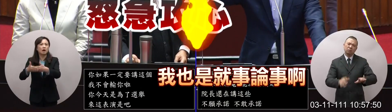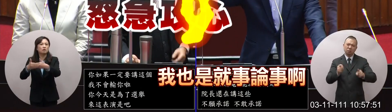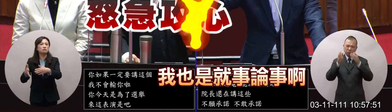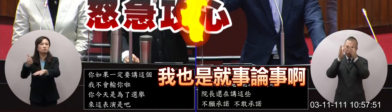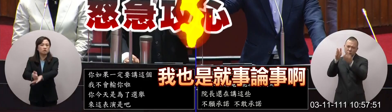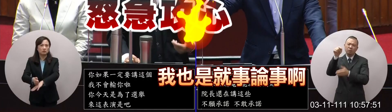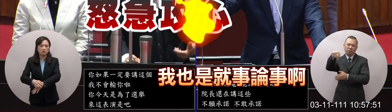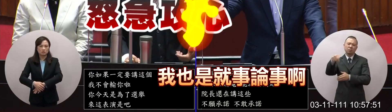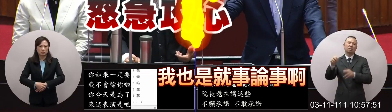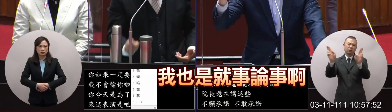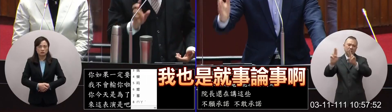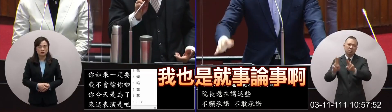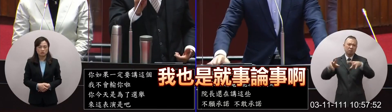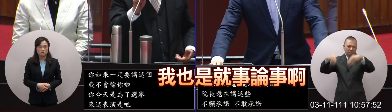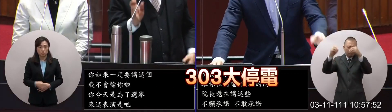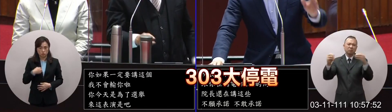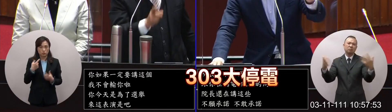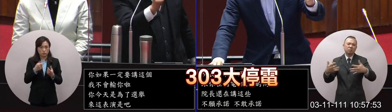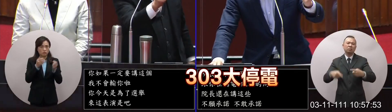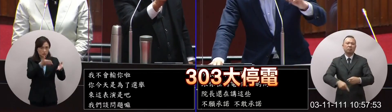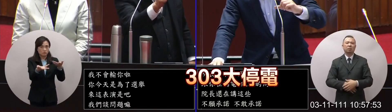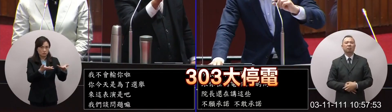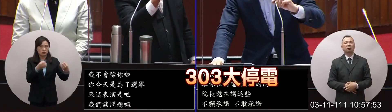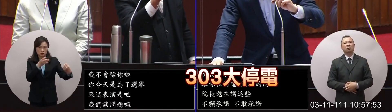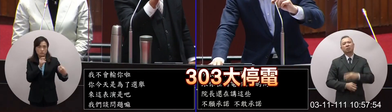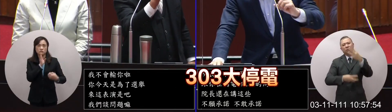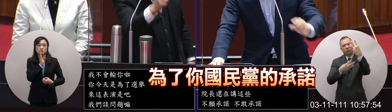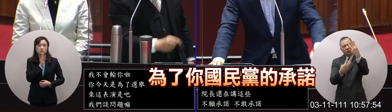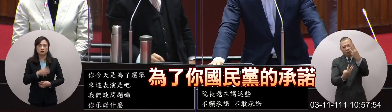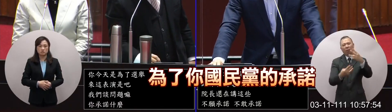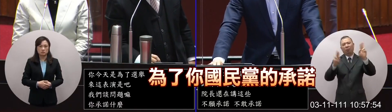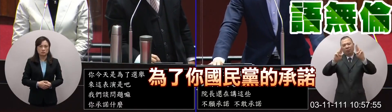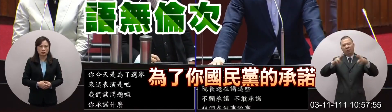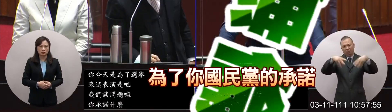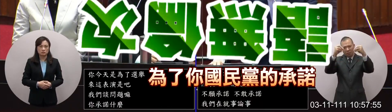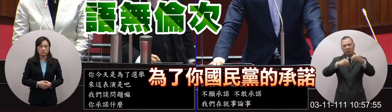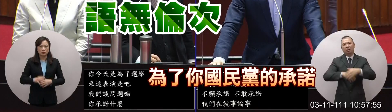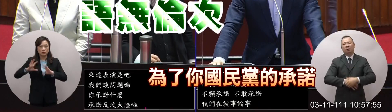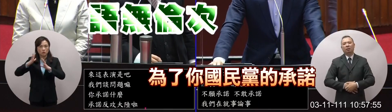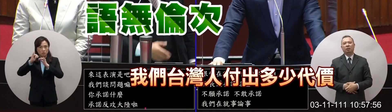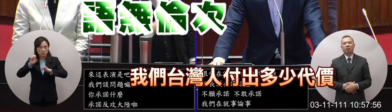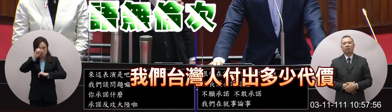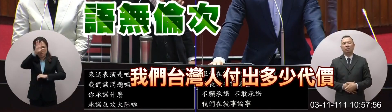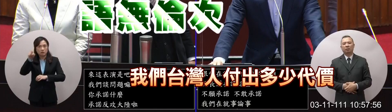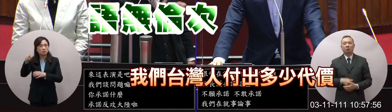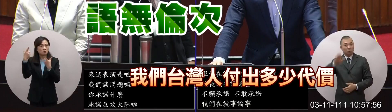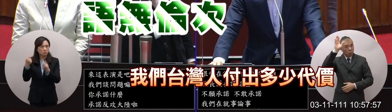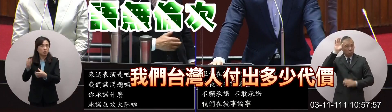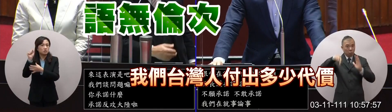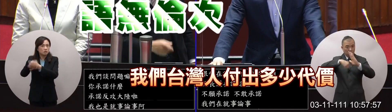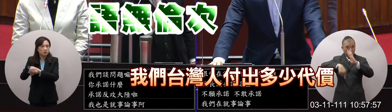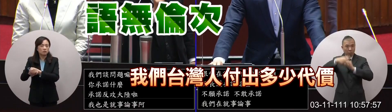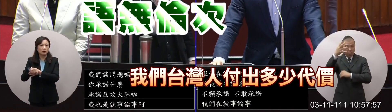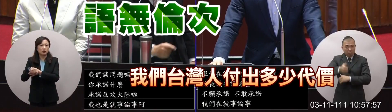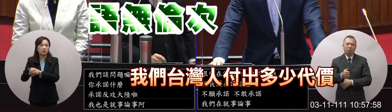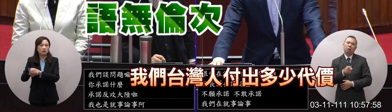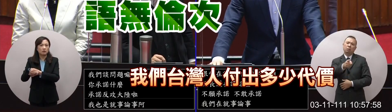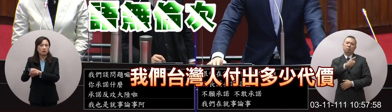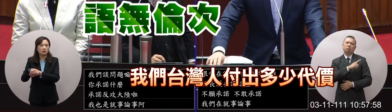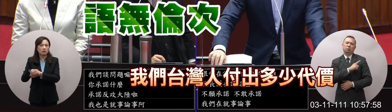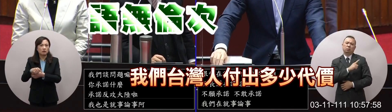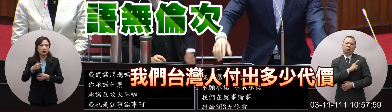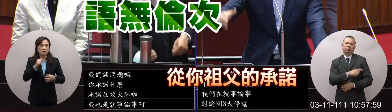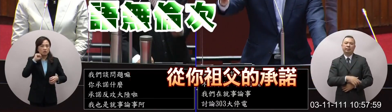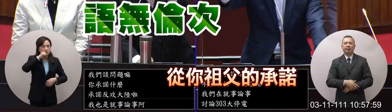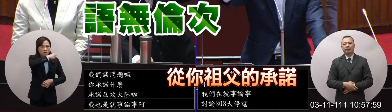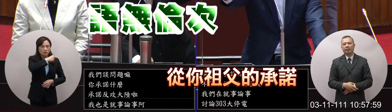事。 我也是就事论事啊！ 303大停电， 为了你国民党的承诺， 我们台湾这边 付出多少代